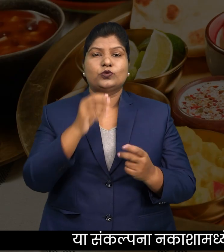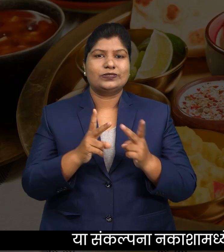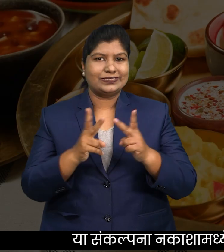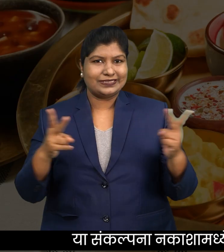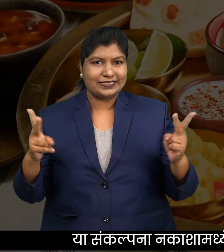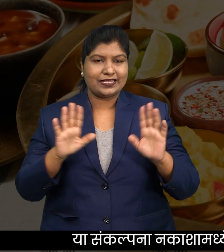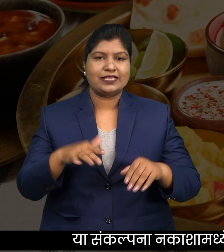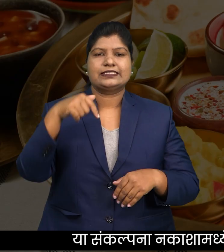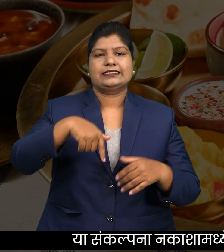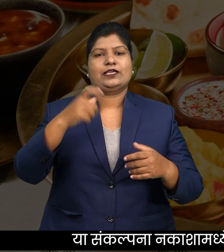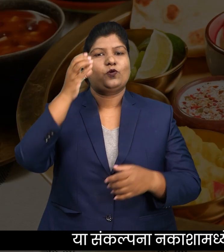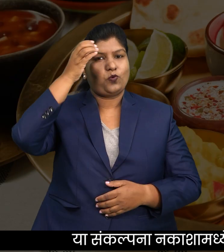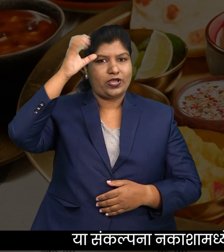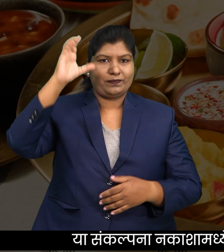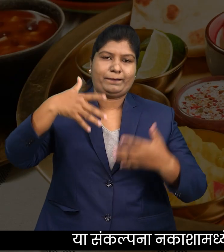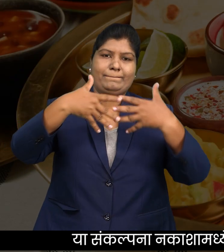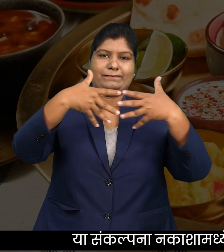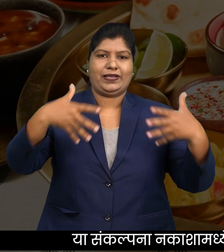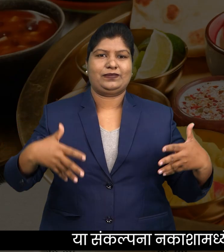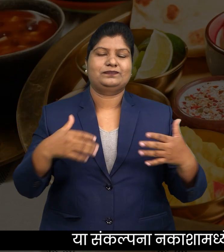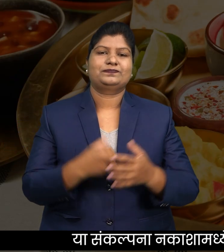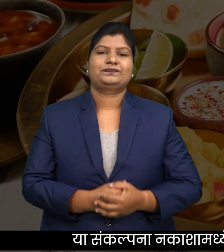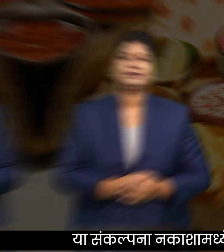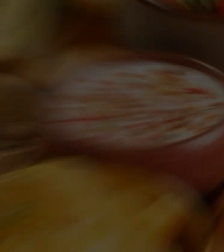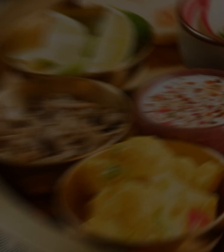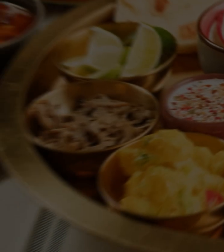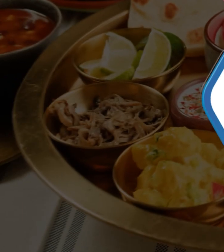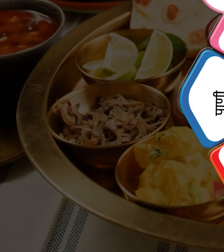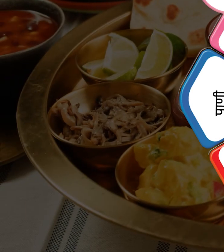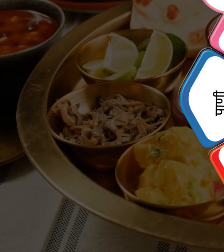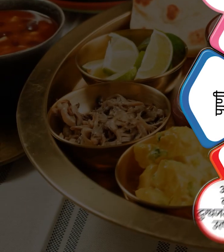स्रोतांमधील पोषक तत्वांचे प्रकार पाहूया.